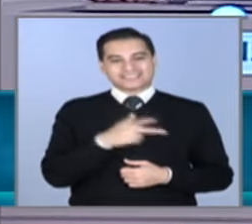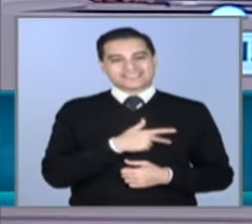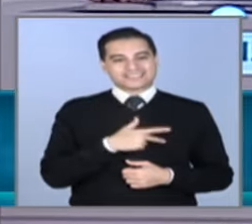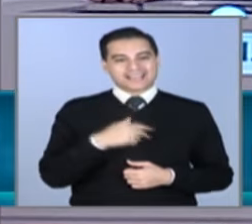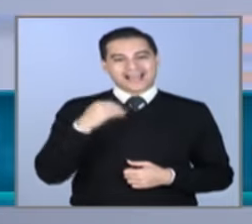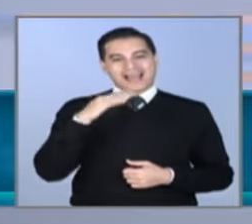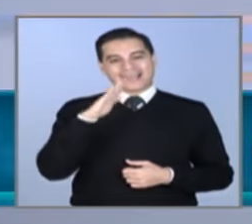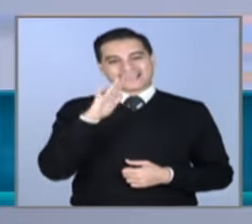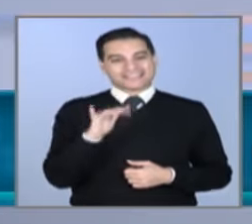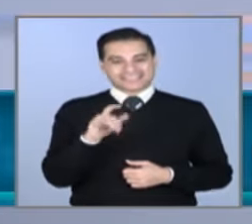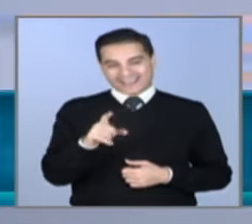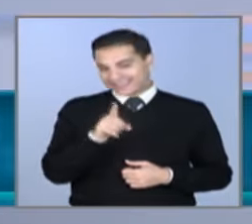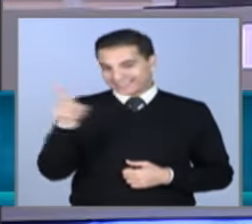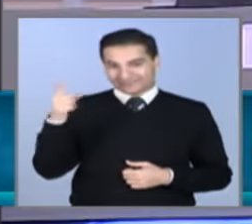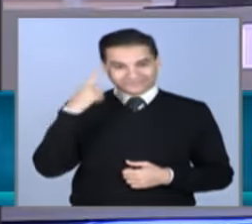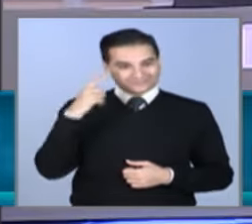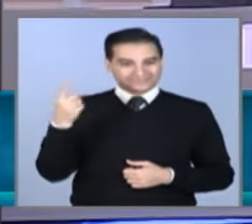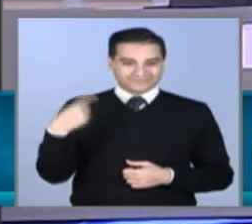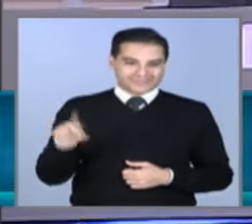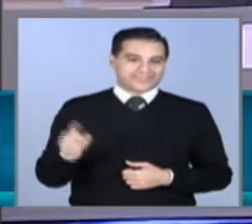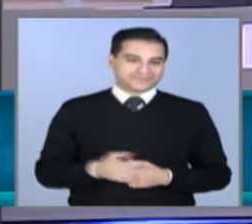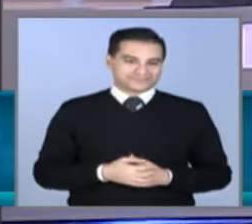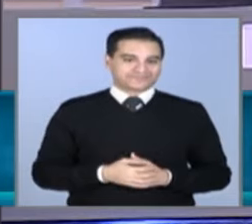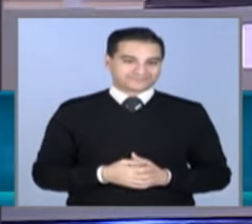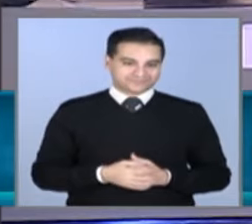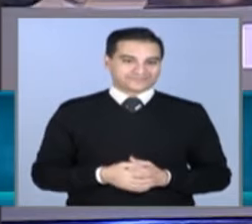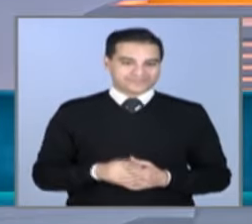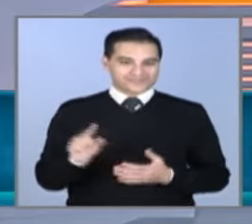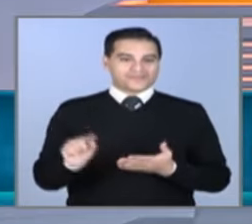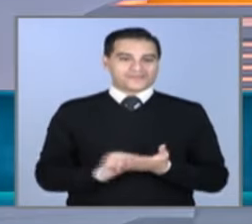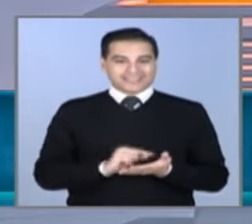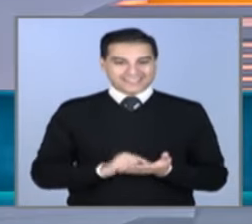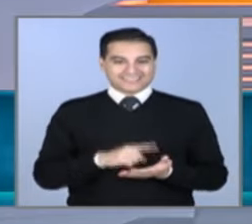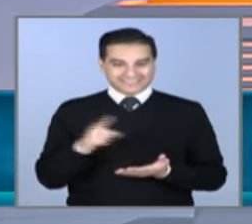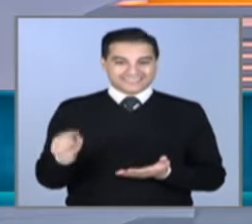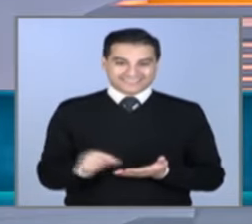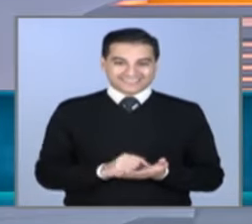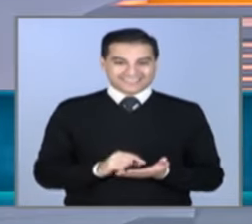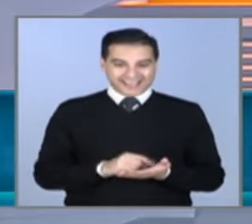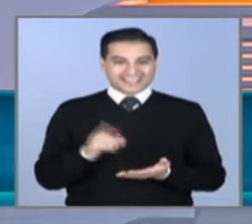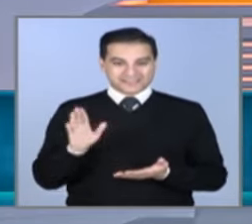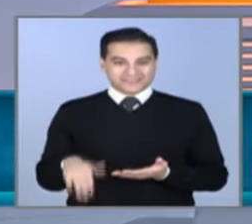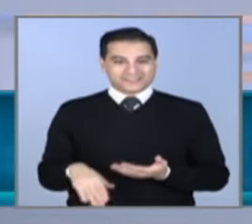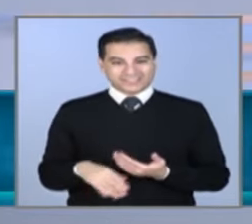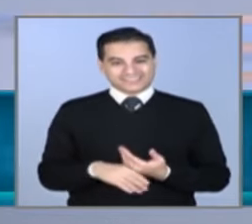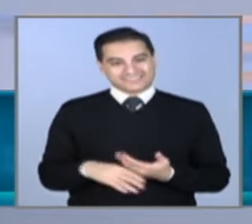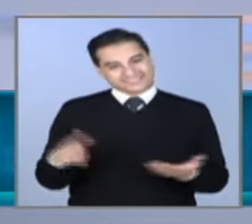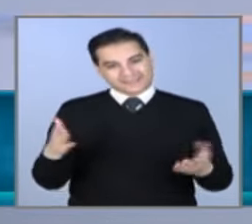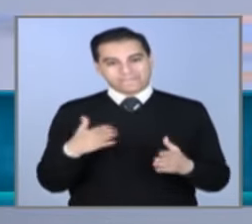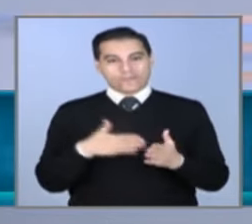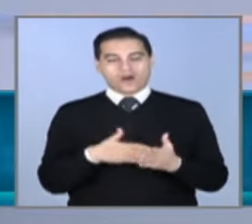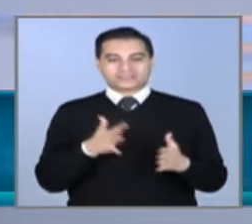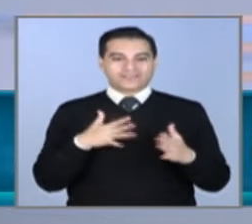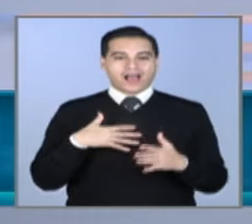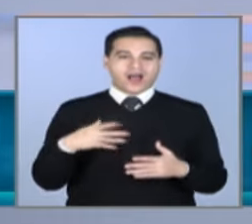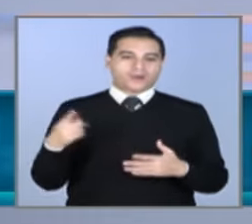مين؟ حسين. ايوه هو حسين. ايمن كاتبها بقى. اكتبها اكتبها. كاتبها والله. كاتبها. فريق الاعداد بعد اذنكم